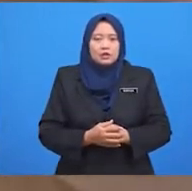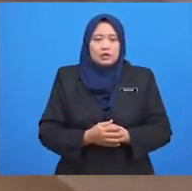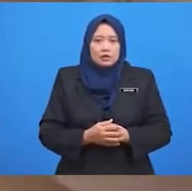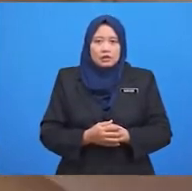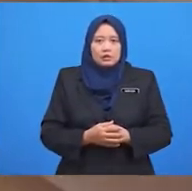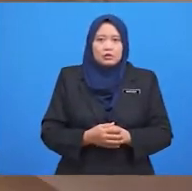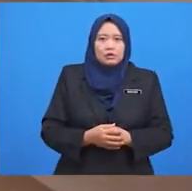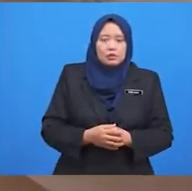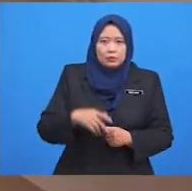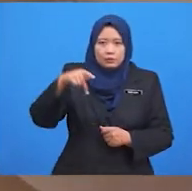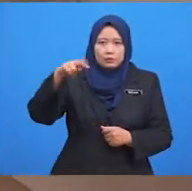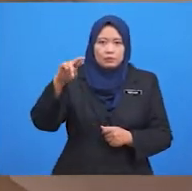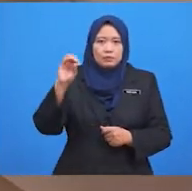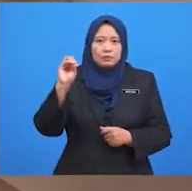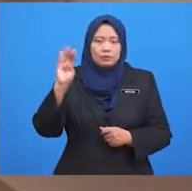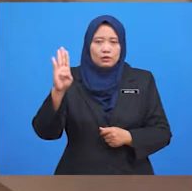bagi menguatkan otot.